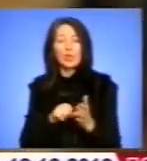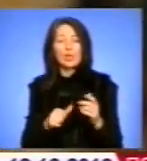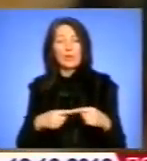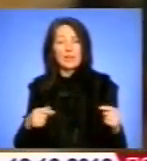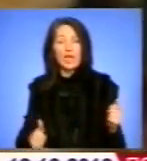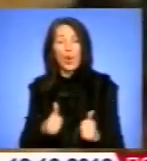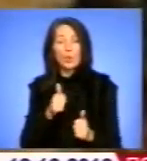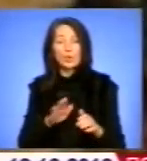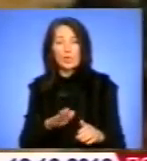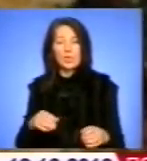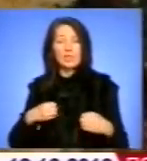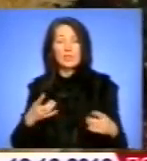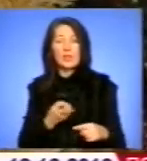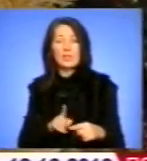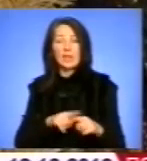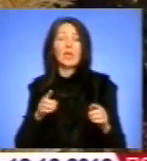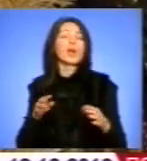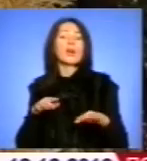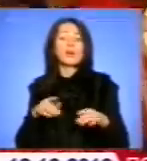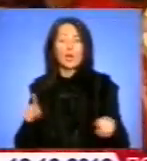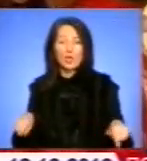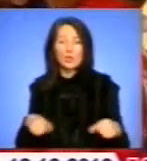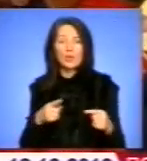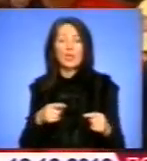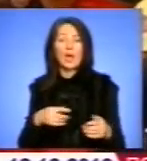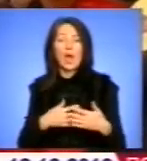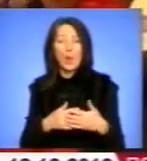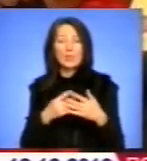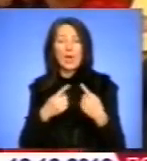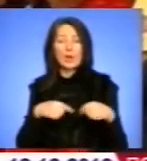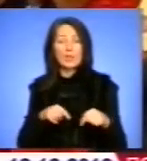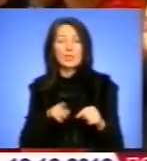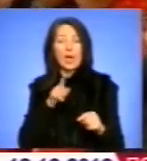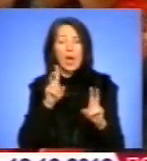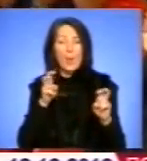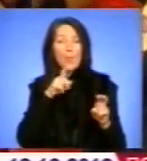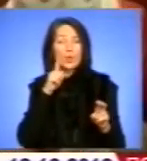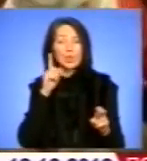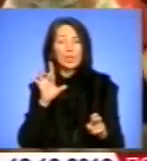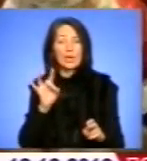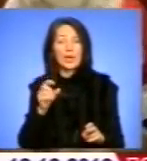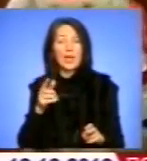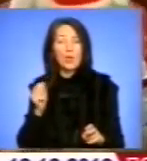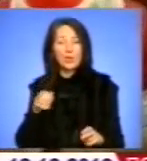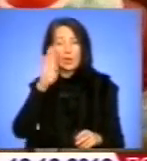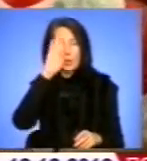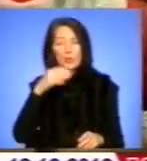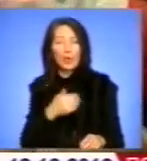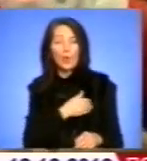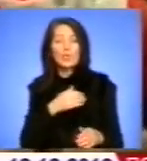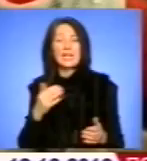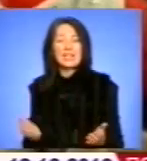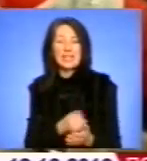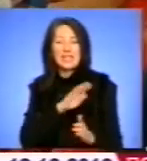яке влаштувала громадська організація «Молоді регіони». Володимир Михайць сподівається знайти під подушкою пазли, а поки радіє солодощам